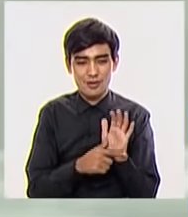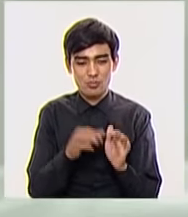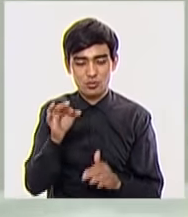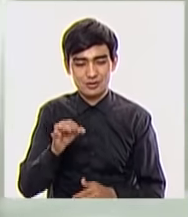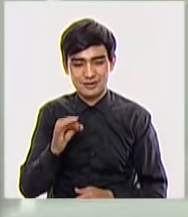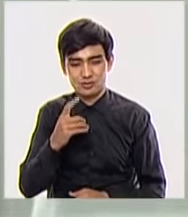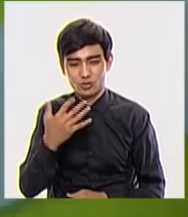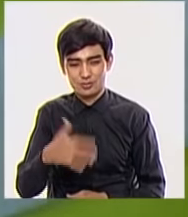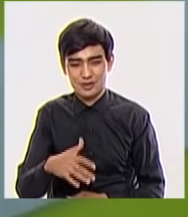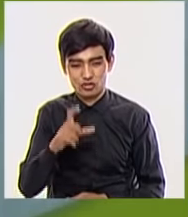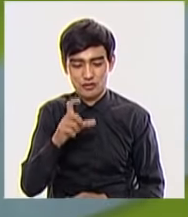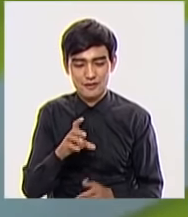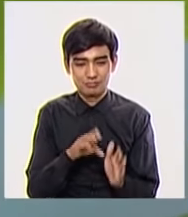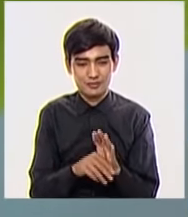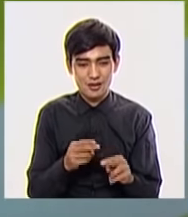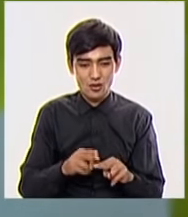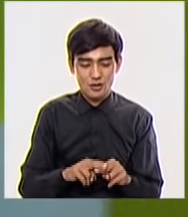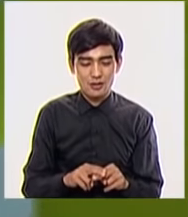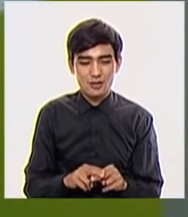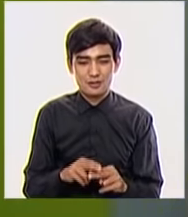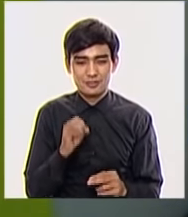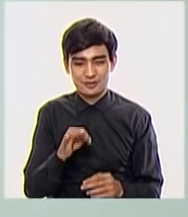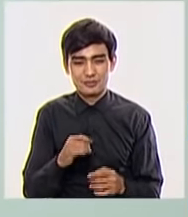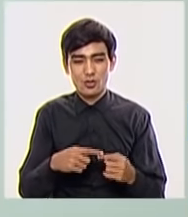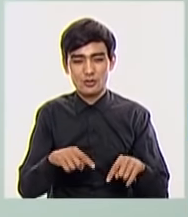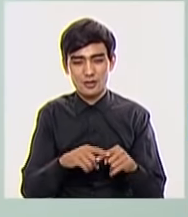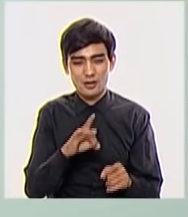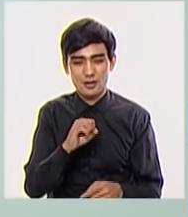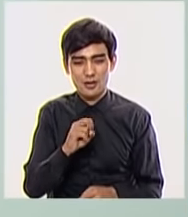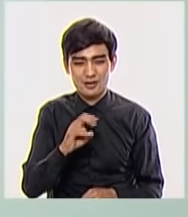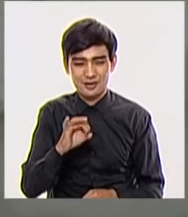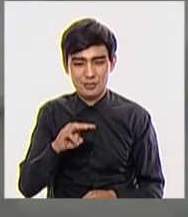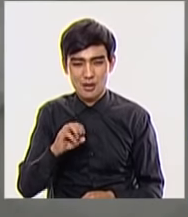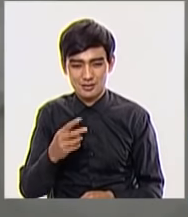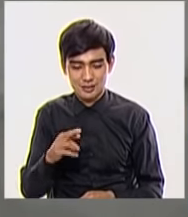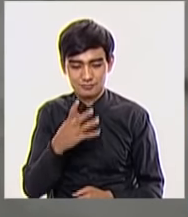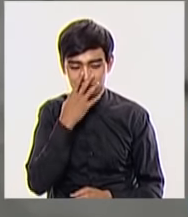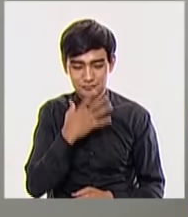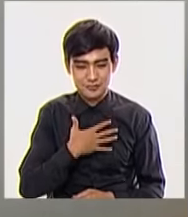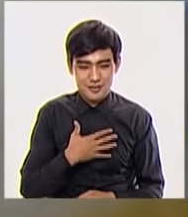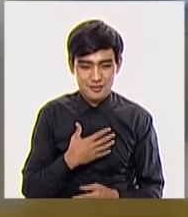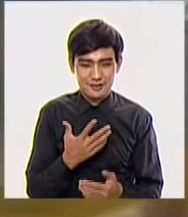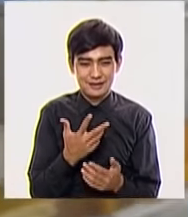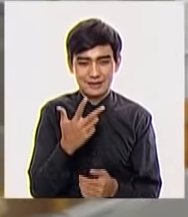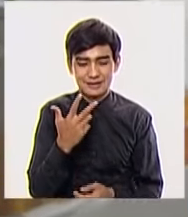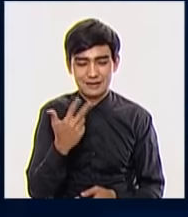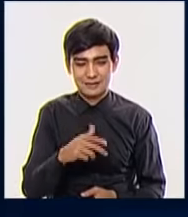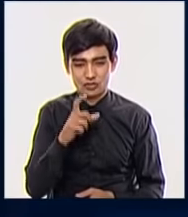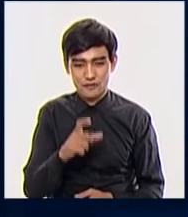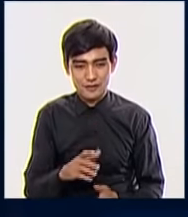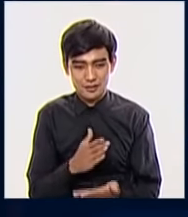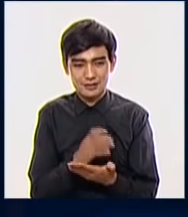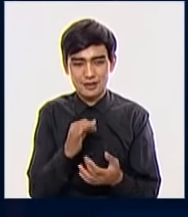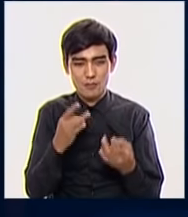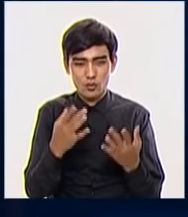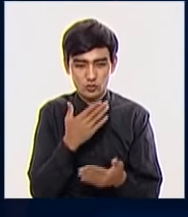них около 150 человек находятся в отделении реанимации. К аппаратам ИВЛ подключены 30 горожан.